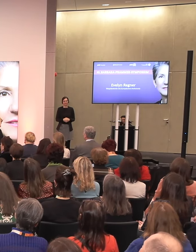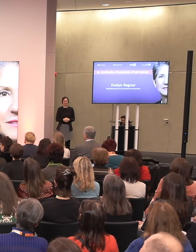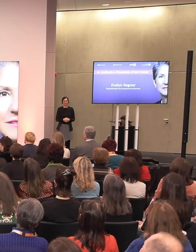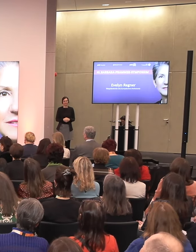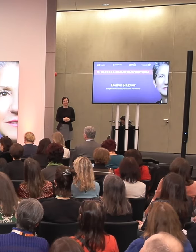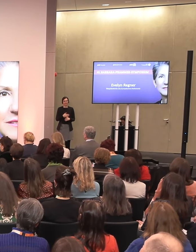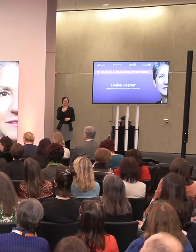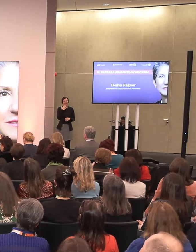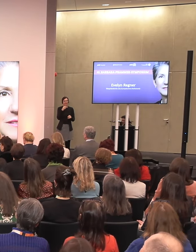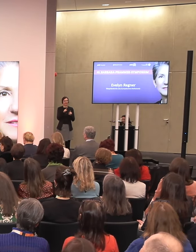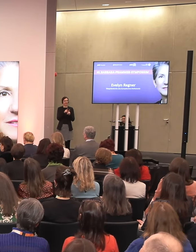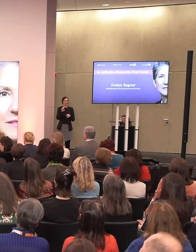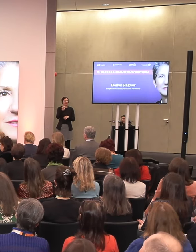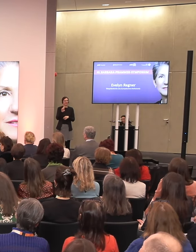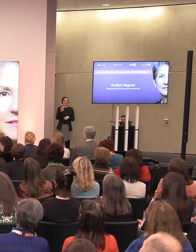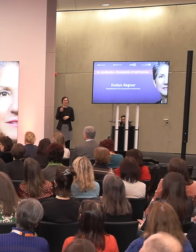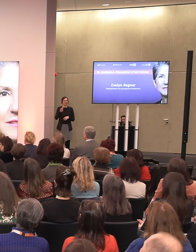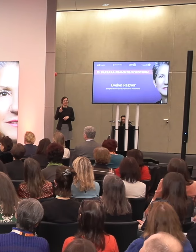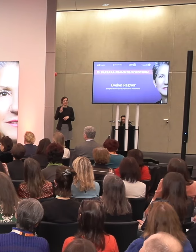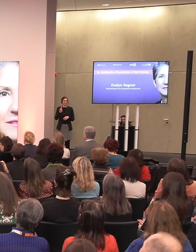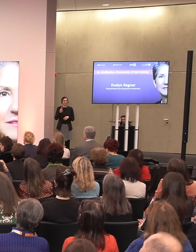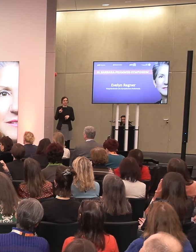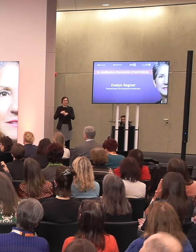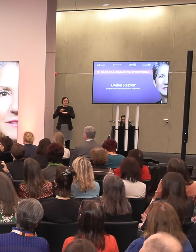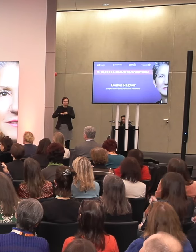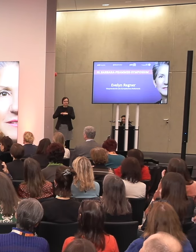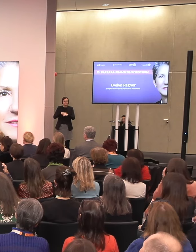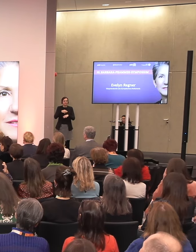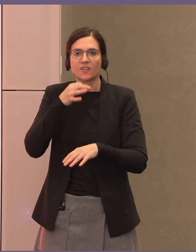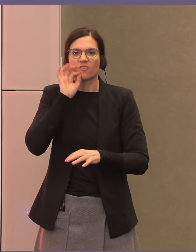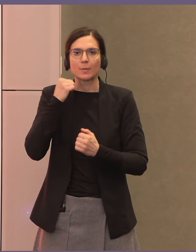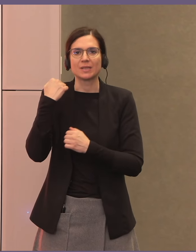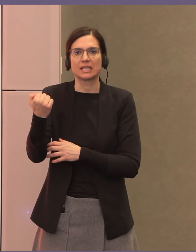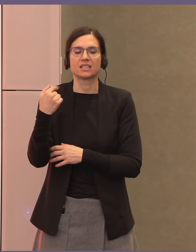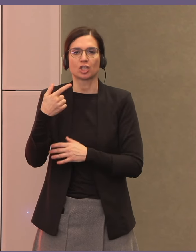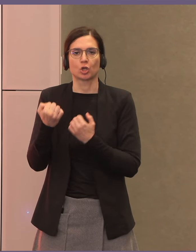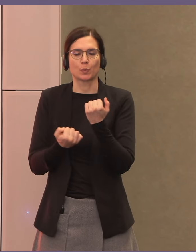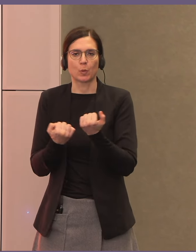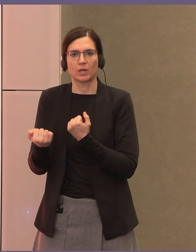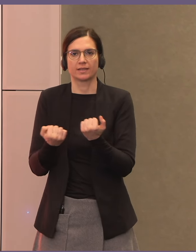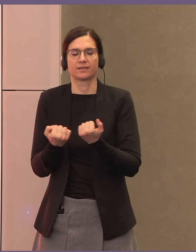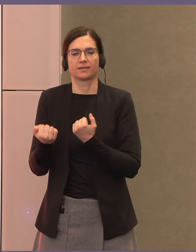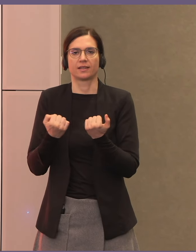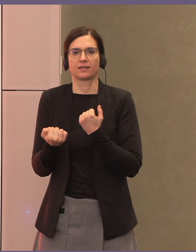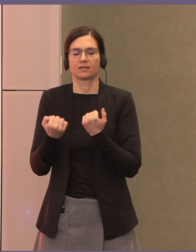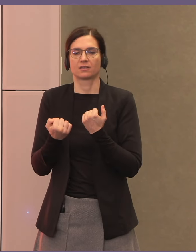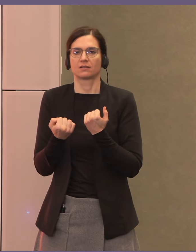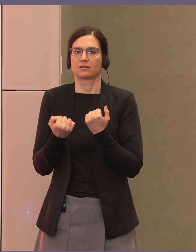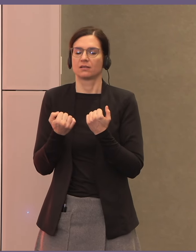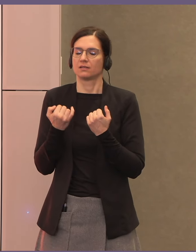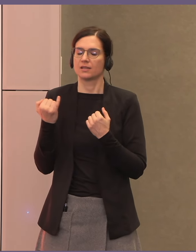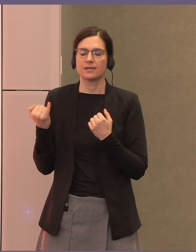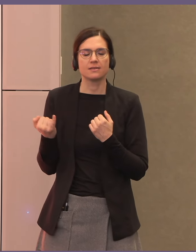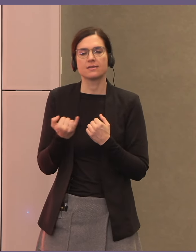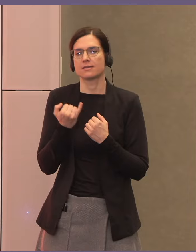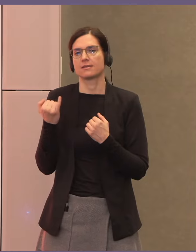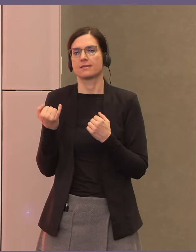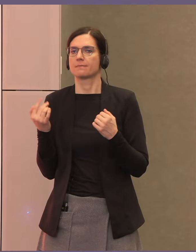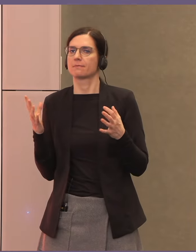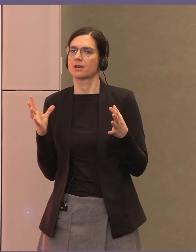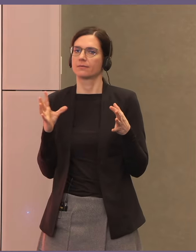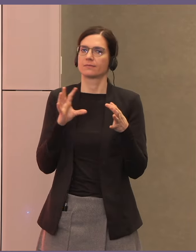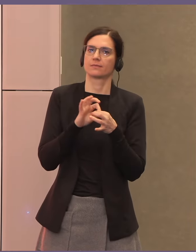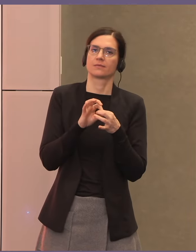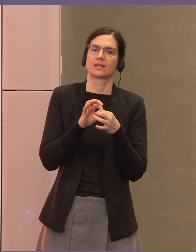Danke auch Evelyn Regner für den Hinweis dass feministische Politik ganz gemäß dem großen und